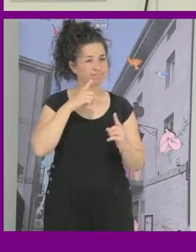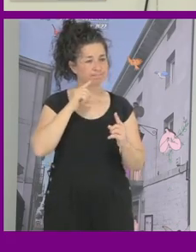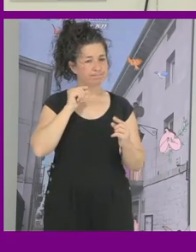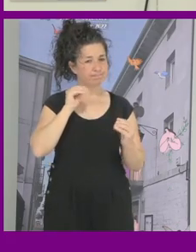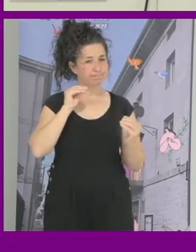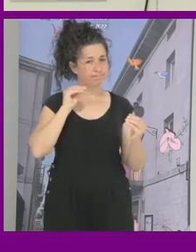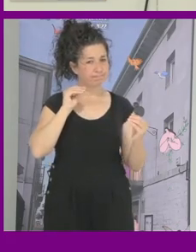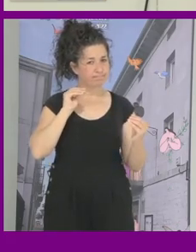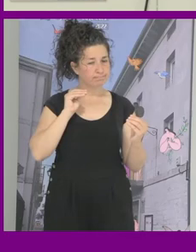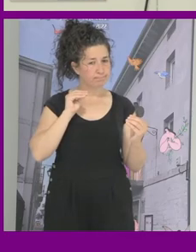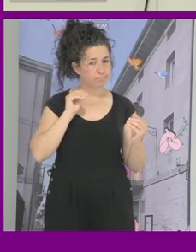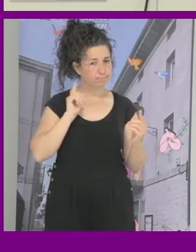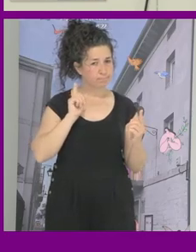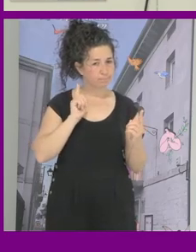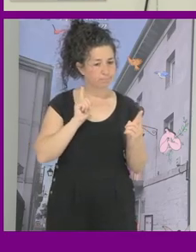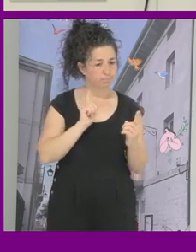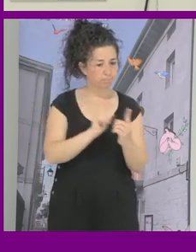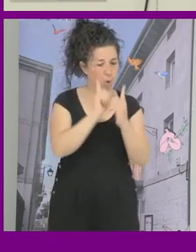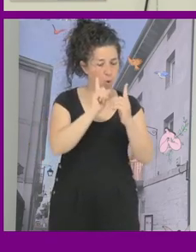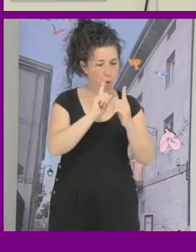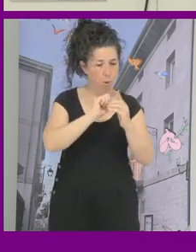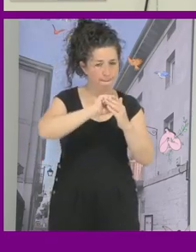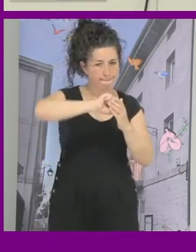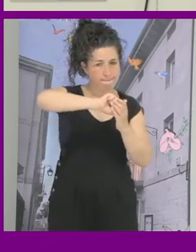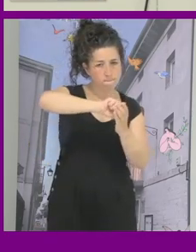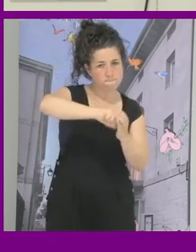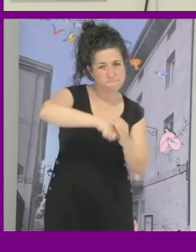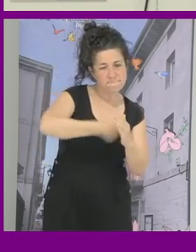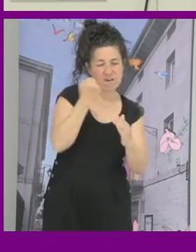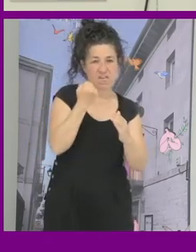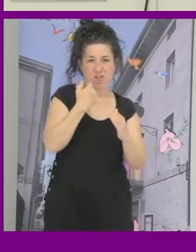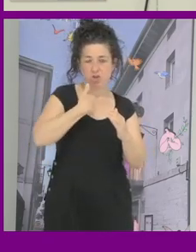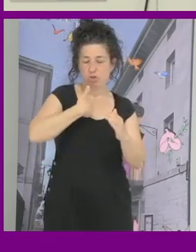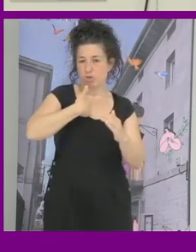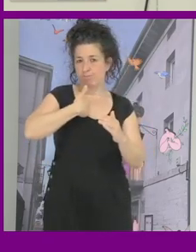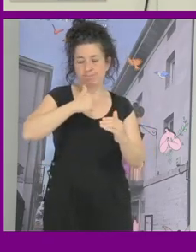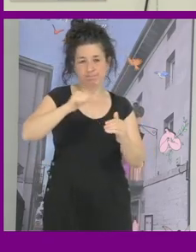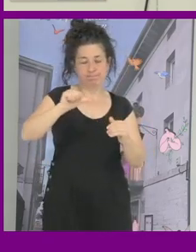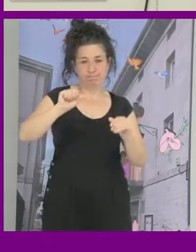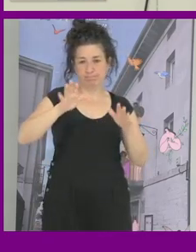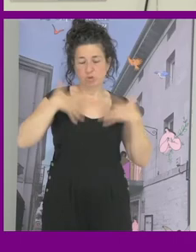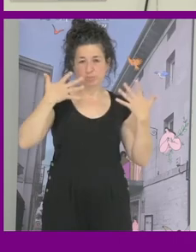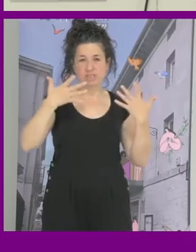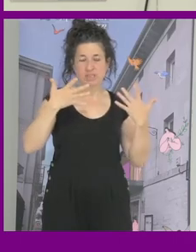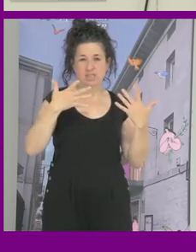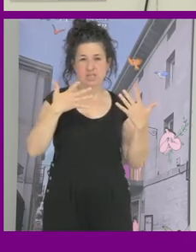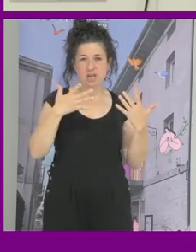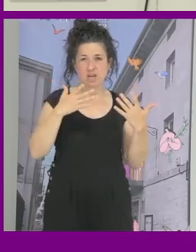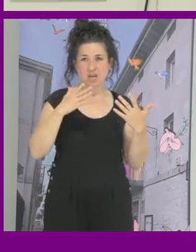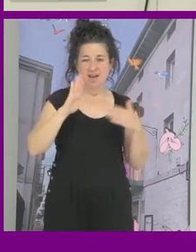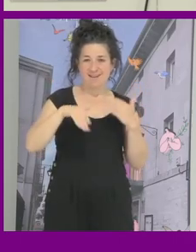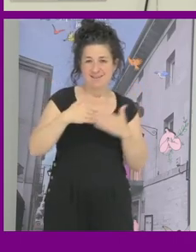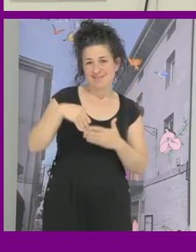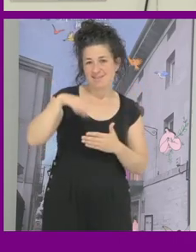holan, osea, topatu naiz izugarrizko utzune batekin, osea, ez nuena aurre ikusi, ez, osea, ama izan